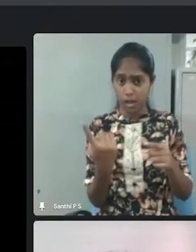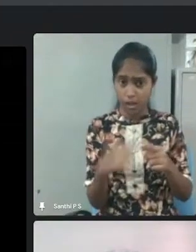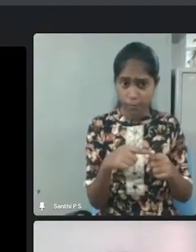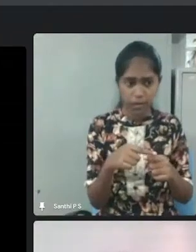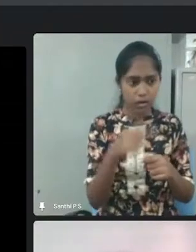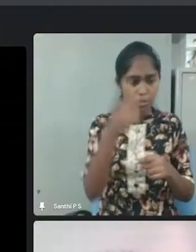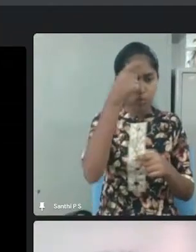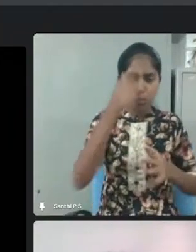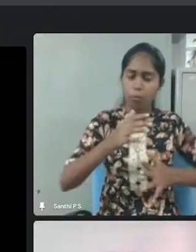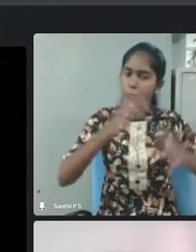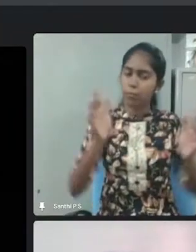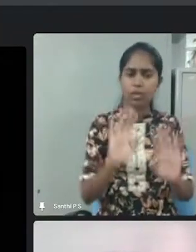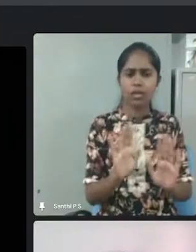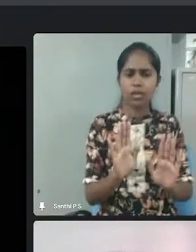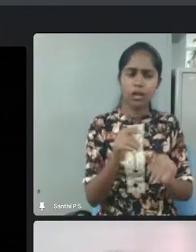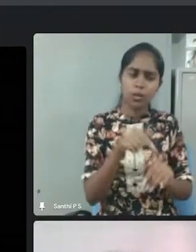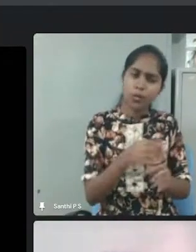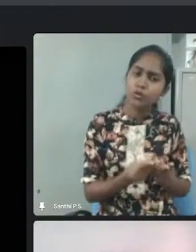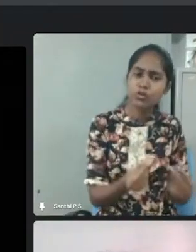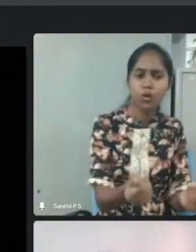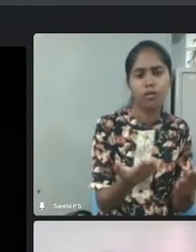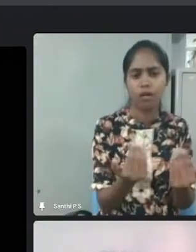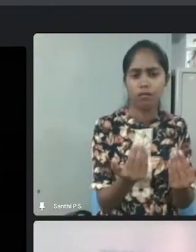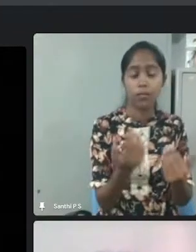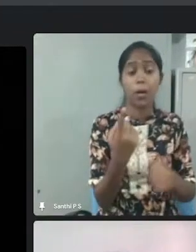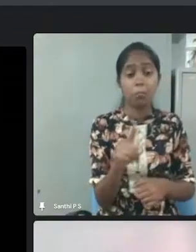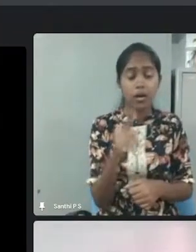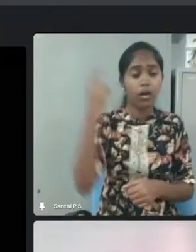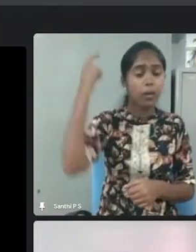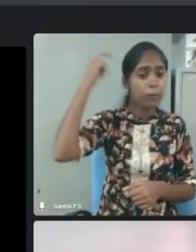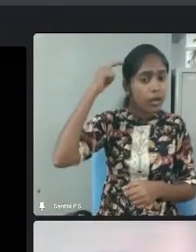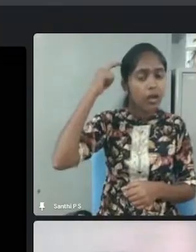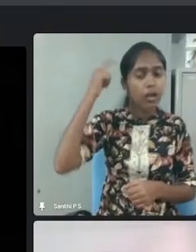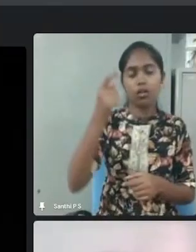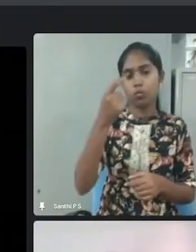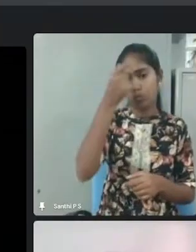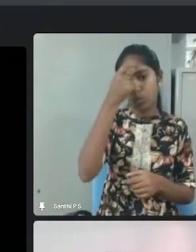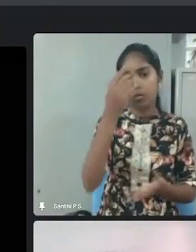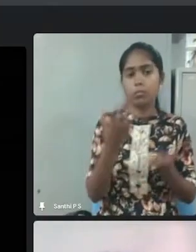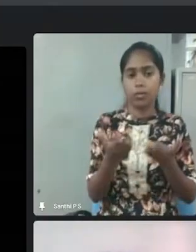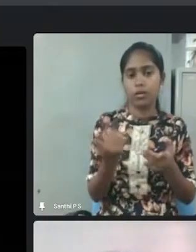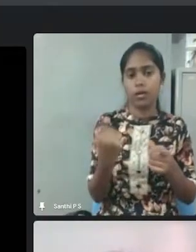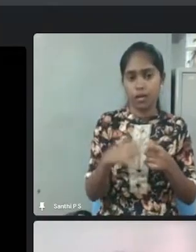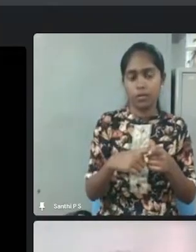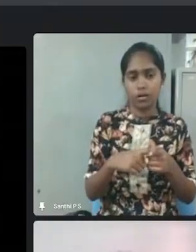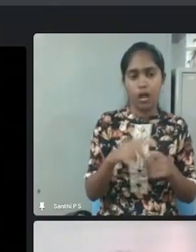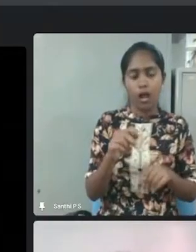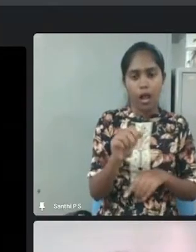പ്രശ്നങ്ങൾ ഉണ്ടാകണമെന്നില്ല. പക്ഷെ മാനസികമായിട്ട് ചിലപ്പോൾ ഇതെന്നെ ബാധിക്കാം. അപ്പോൾ അവരെന്നെ പറ്റി എന്ത് വിചാരിക്കും?